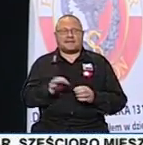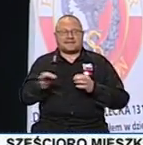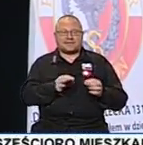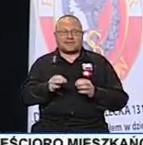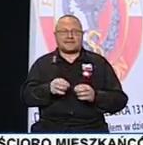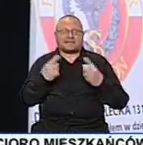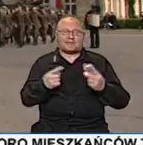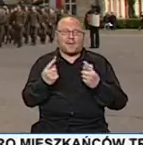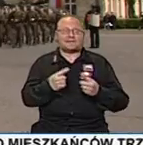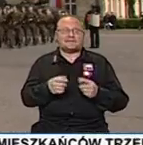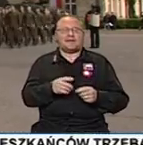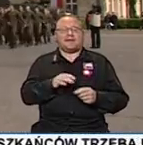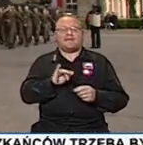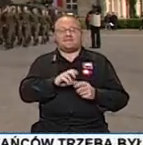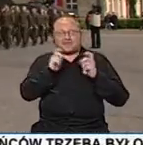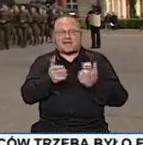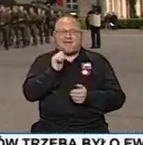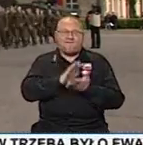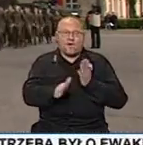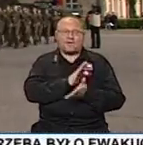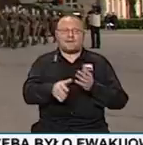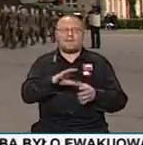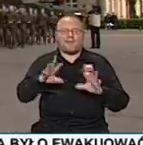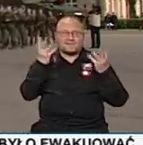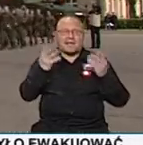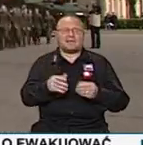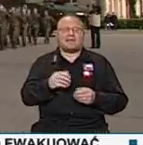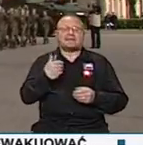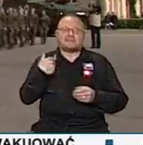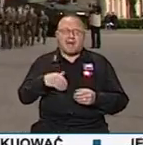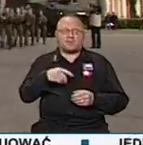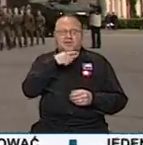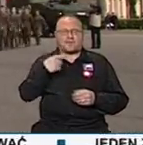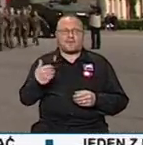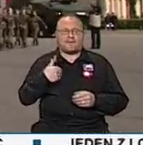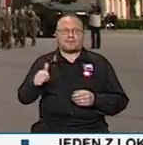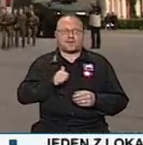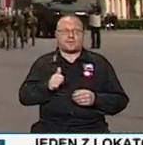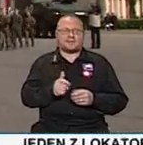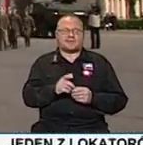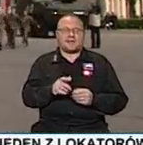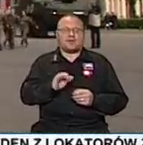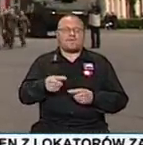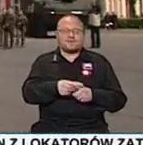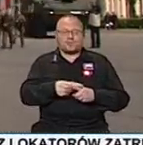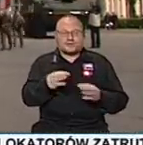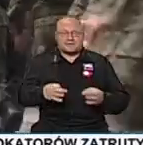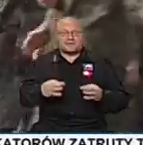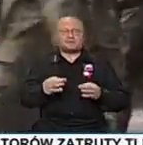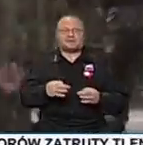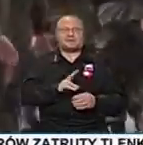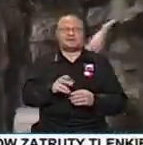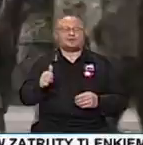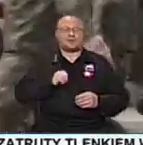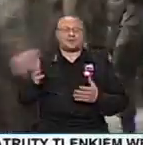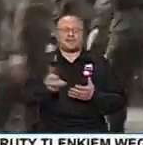historyczne sytuacje, poprzez wszelakie wojny, powstania, zawsze z biało-czerwoną byli żołnierze. Do współczesności, kiedy w tej chwili żołnierze